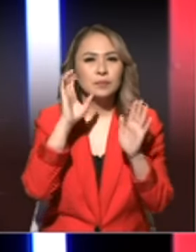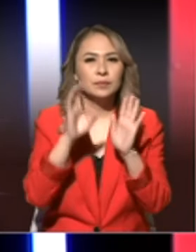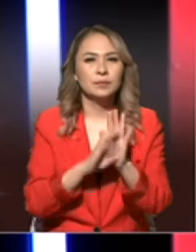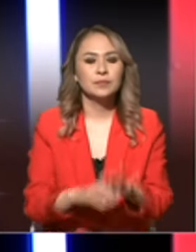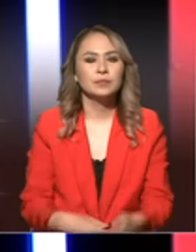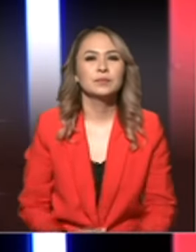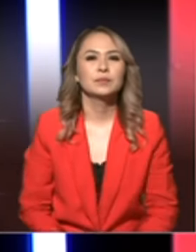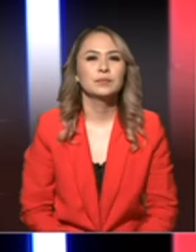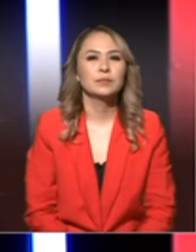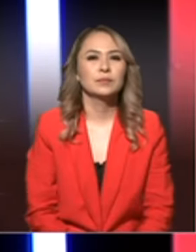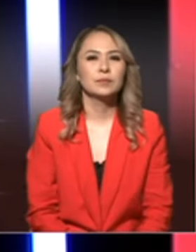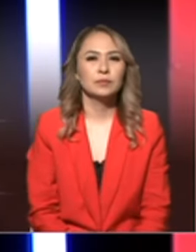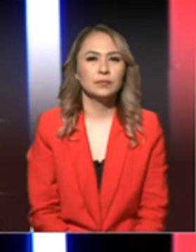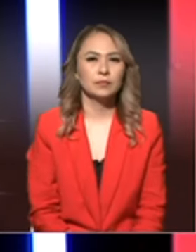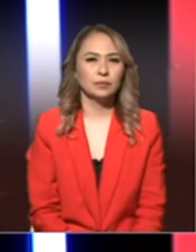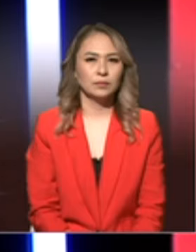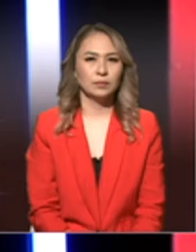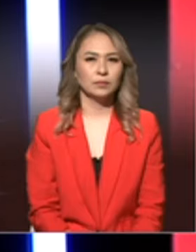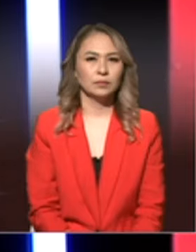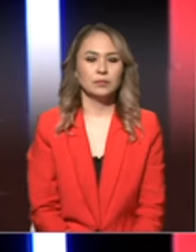пікірін.